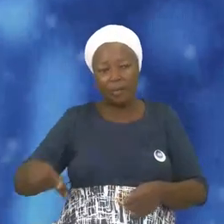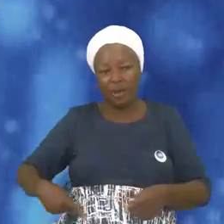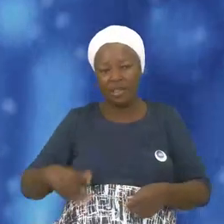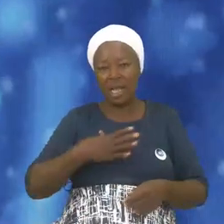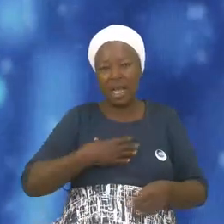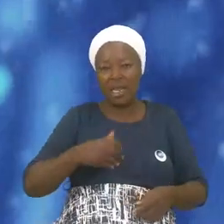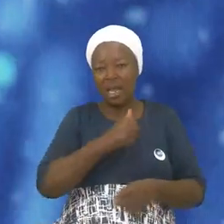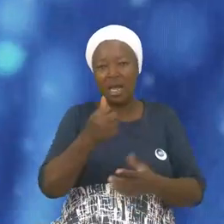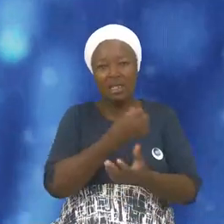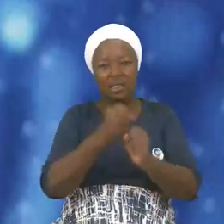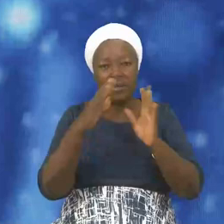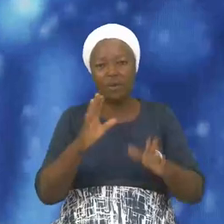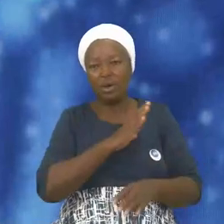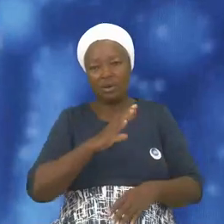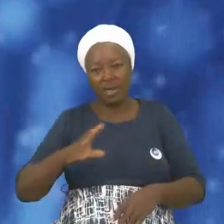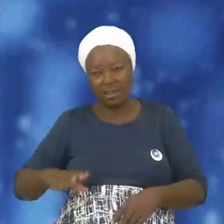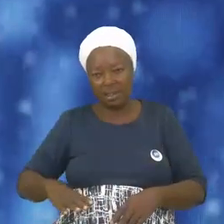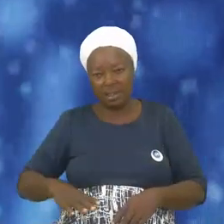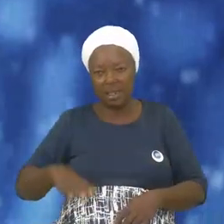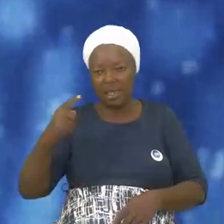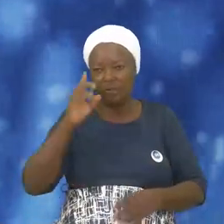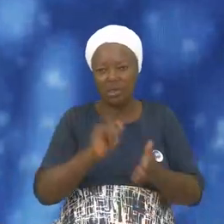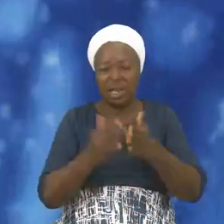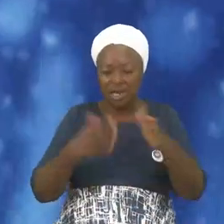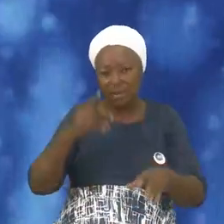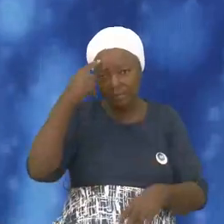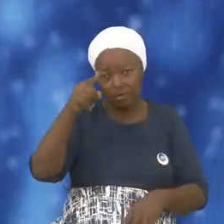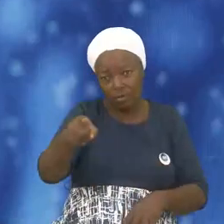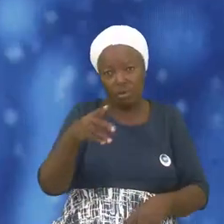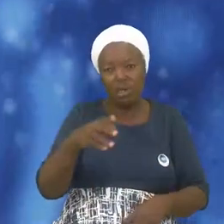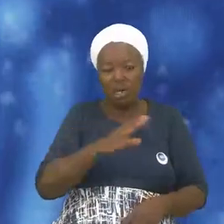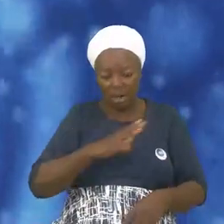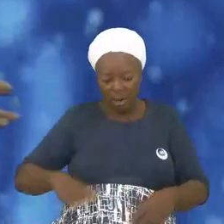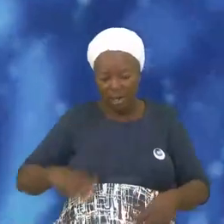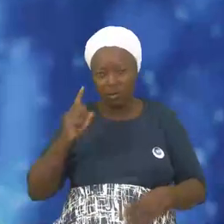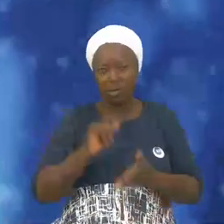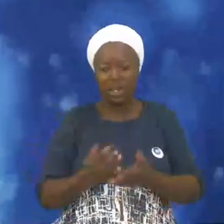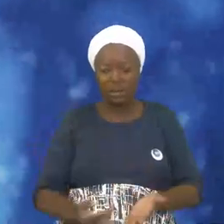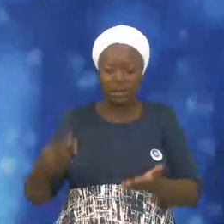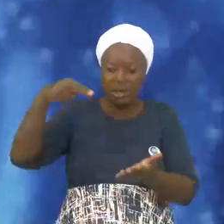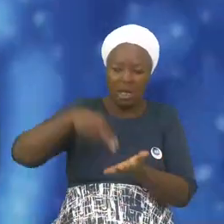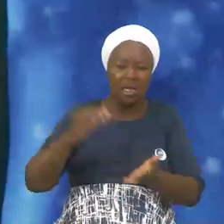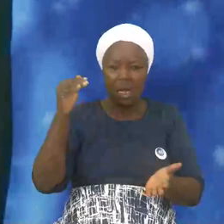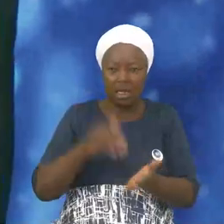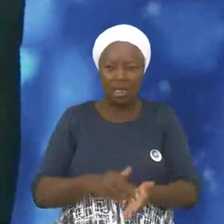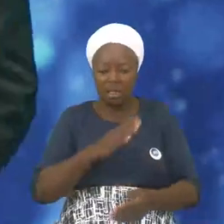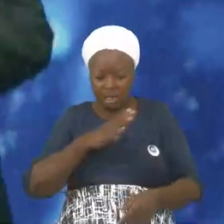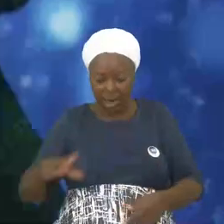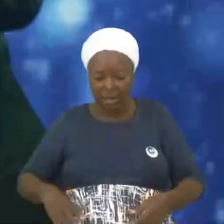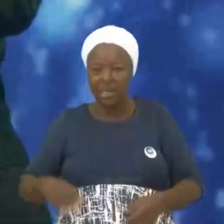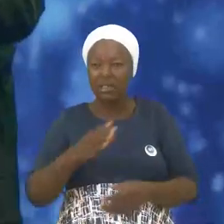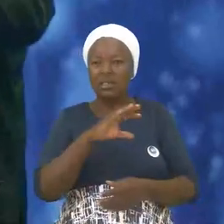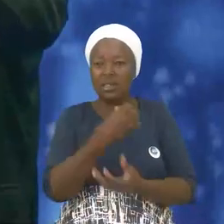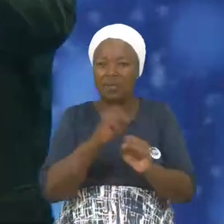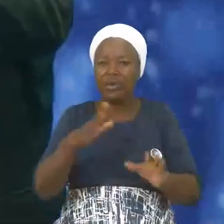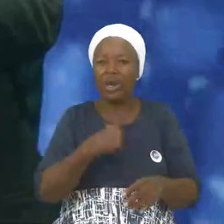comme prince et sauveur. Christ. Celui qui est mort pour toi, Christ.